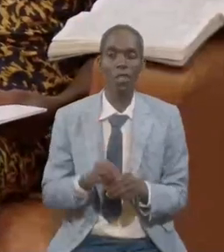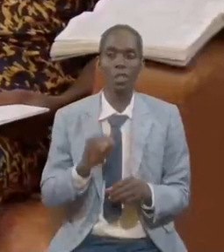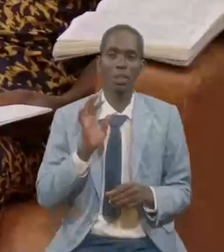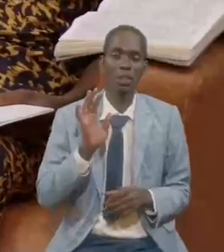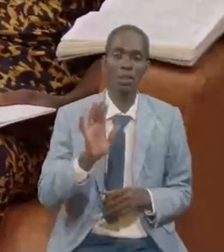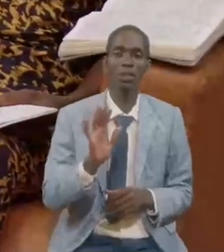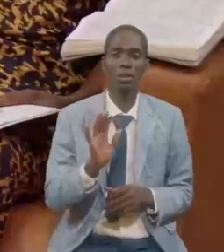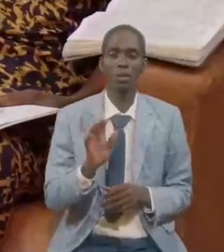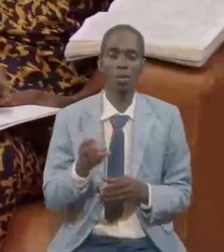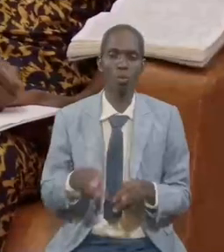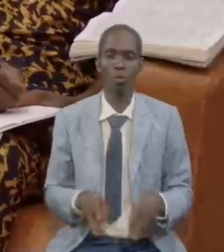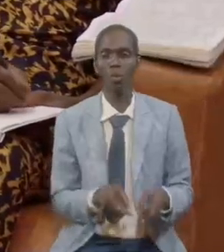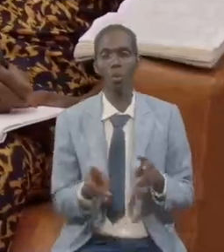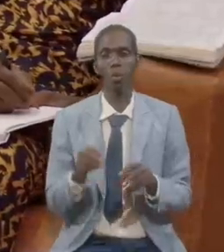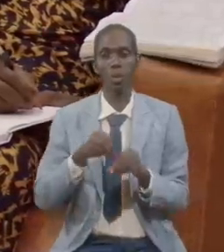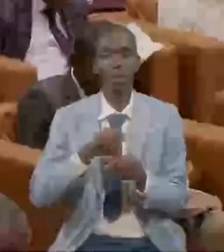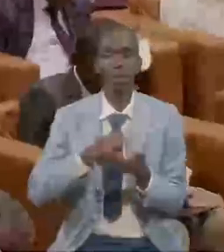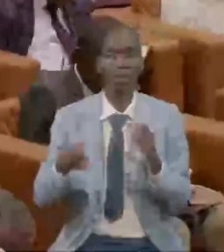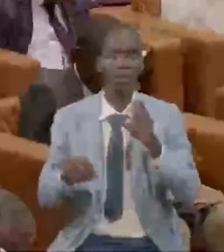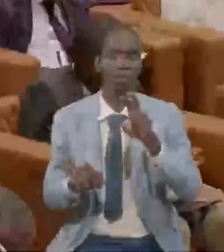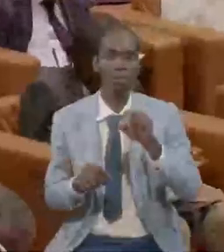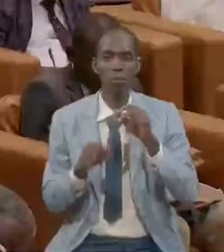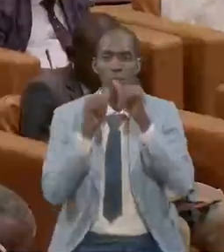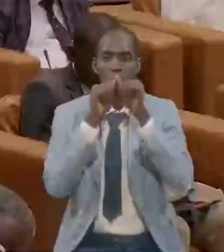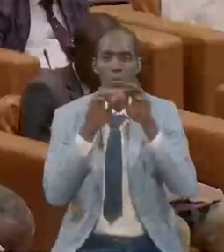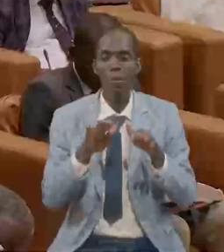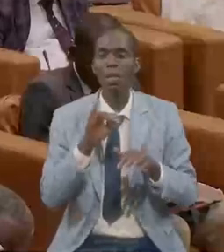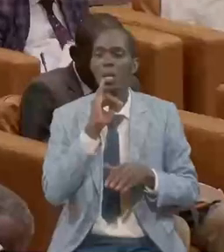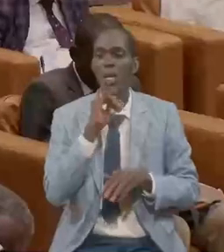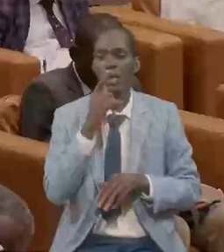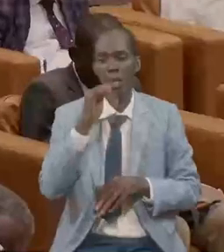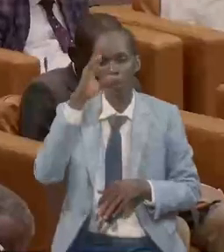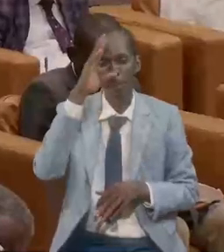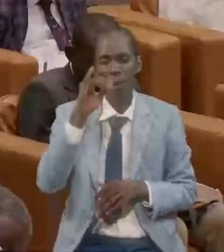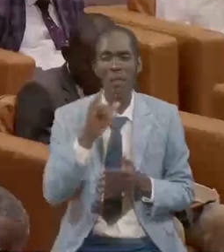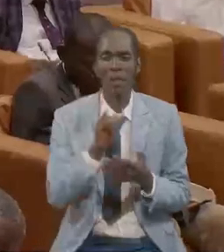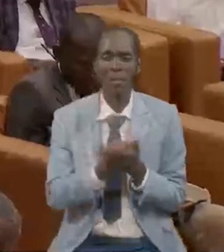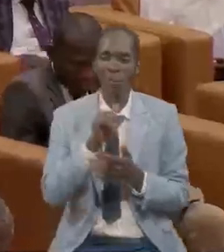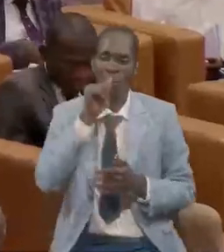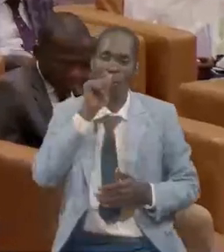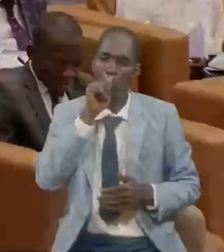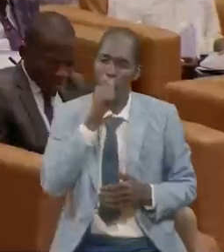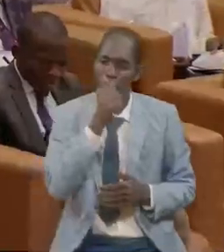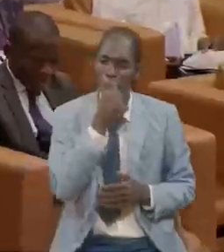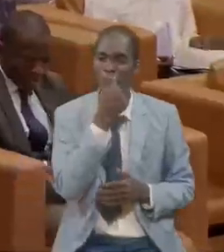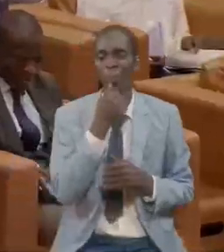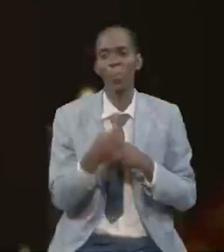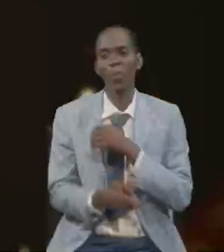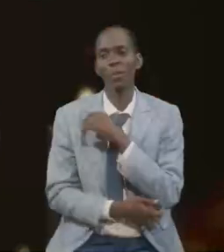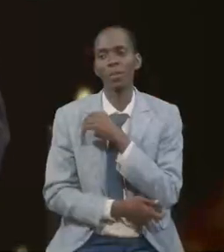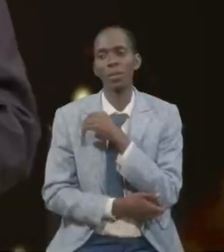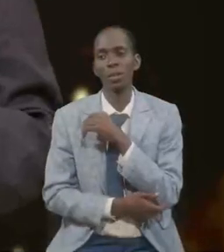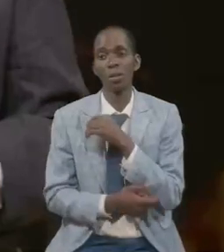entreprises. Le 12. Heureux l'homme qui supporte patiemment la